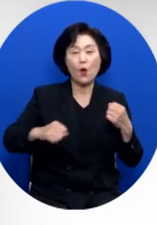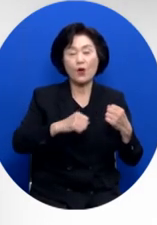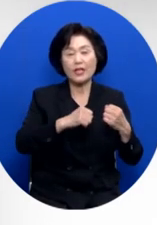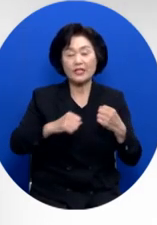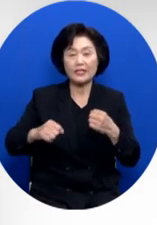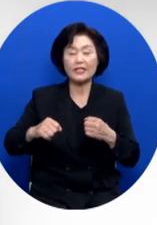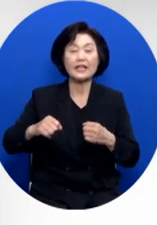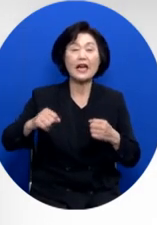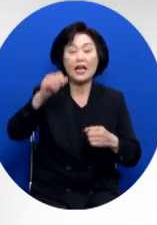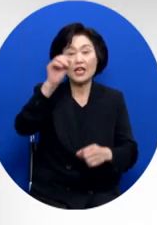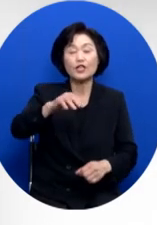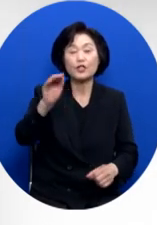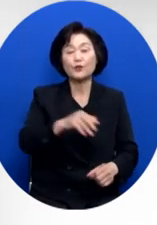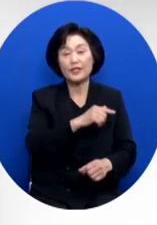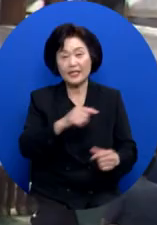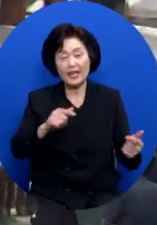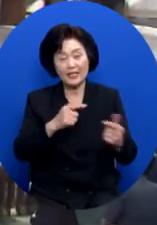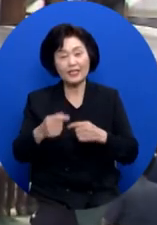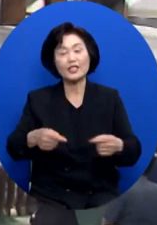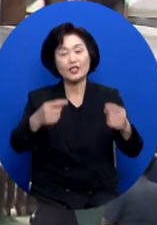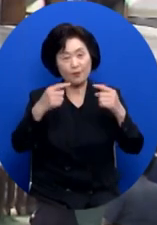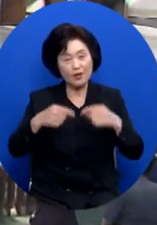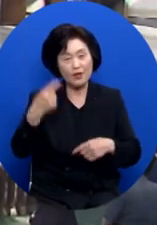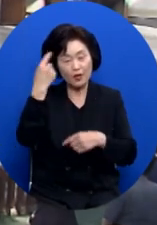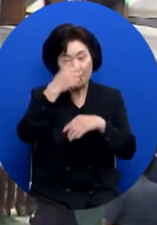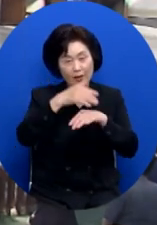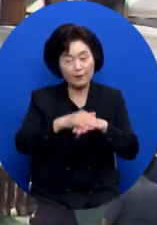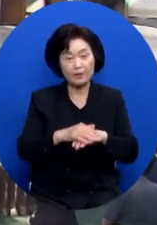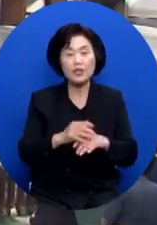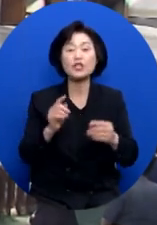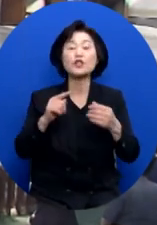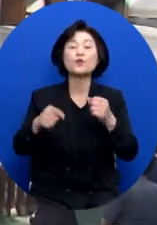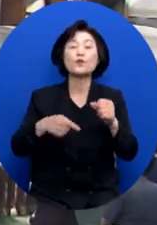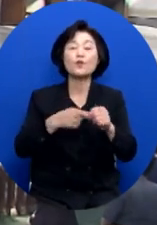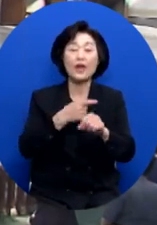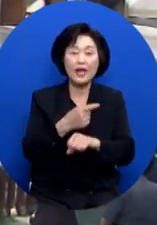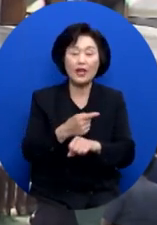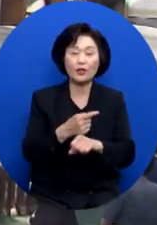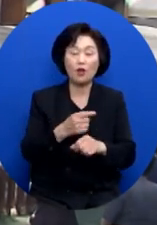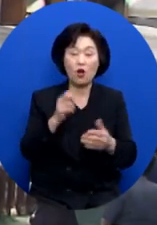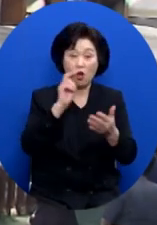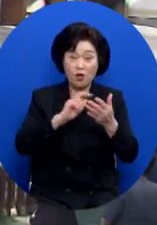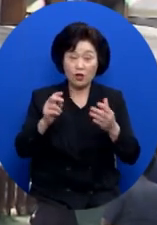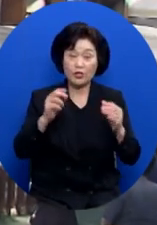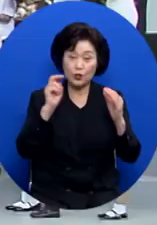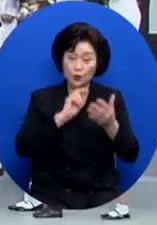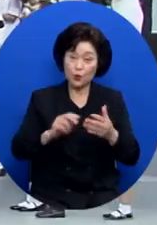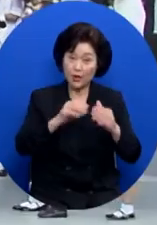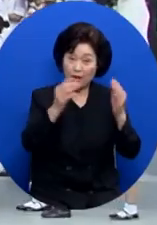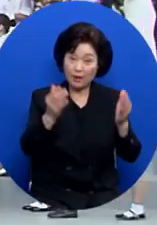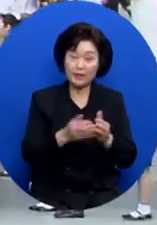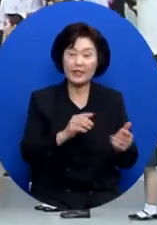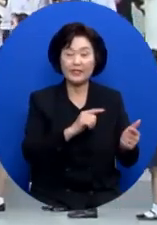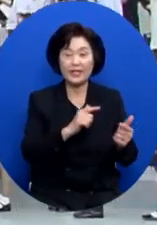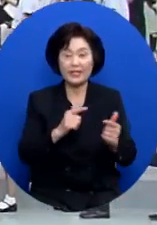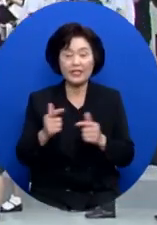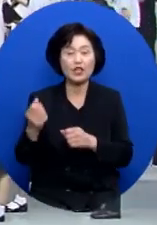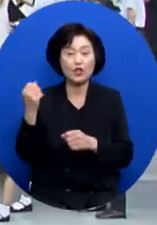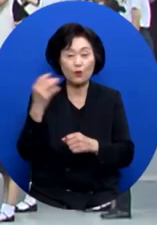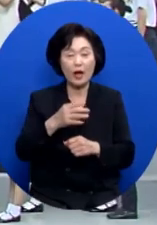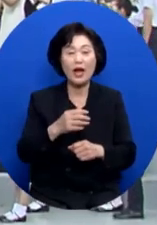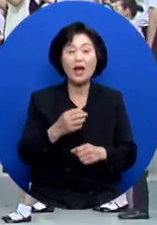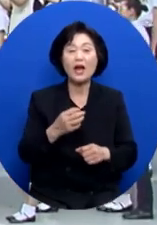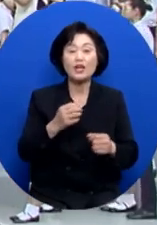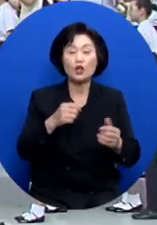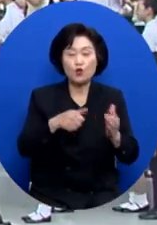지휘자가 참여할 예정입니다. 이 밖에도 더 사운드 코랄과 요벨 여성 합창단을 비롯해 때로와 유스콰이어와 서울